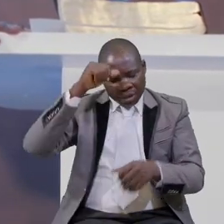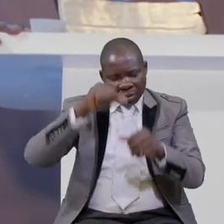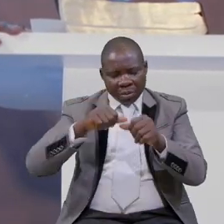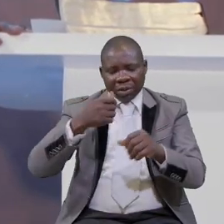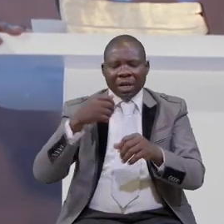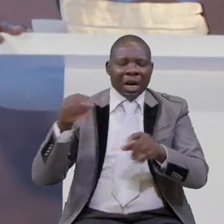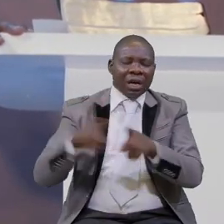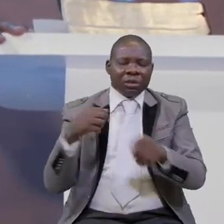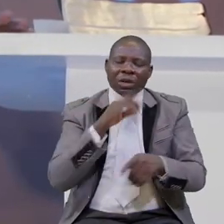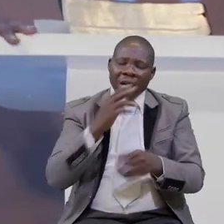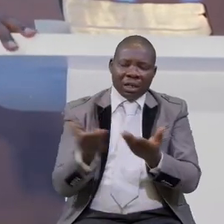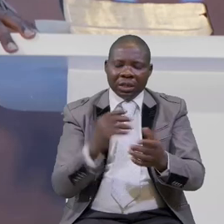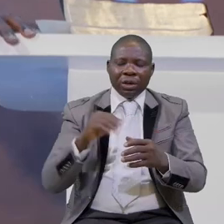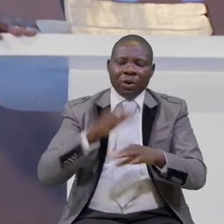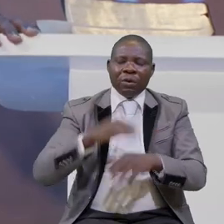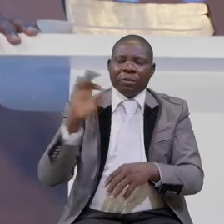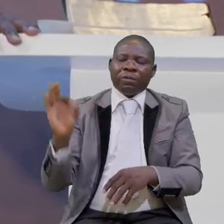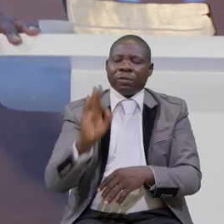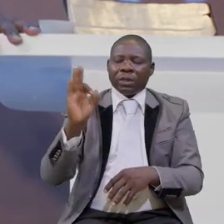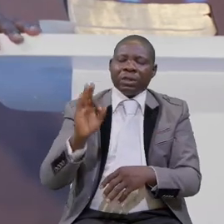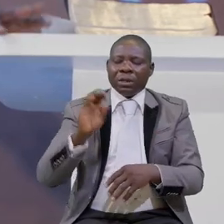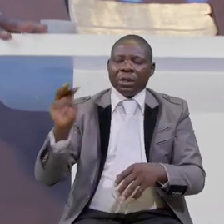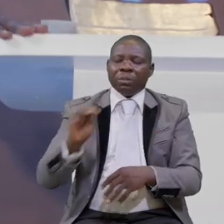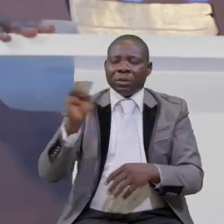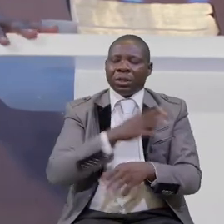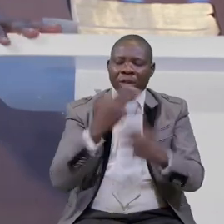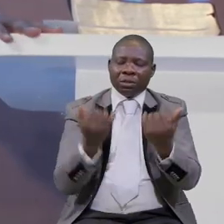sommes là, vendredi, lundi, mardi, cite ces versets.